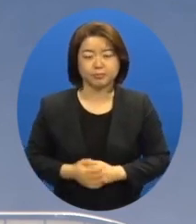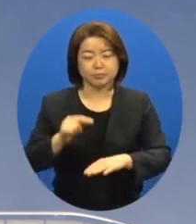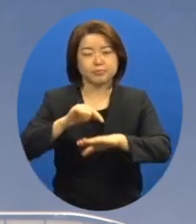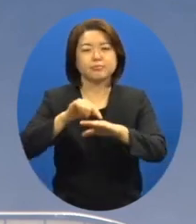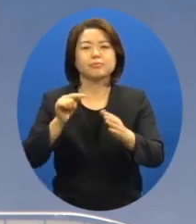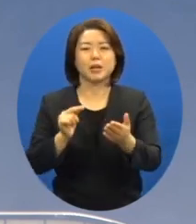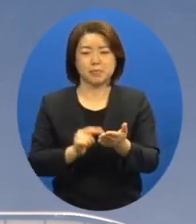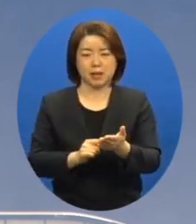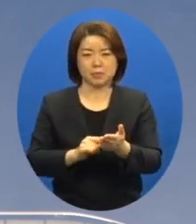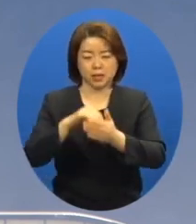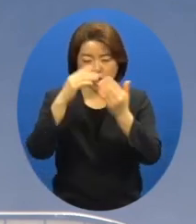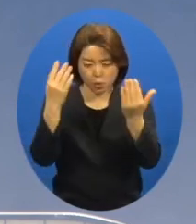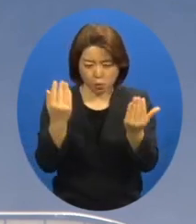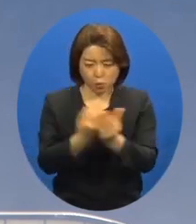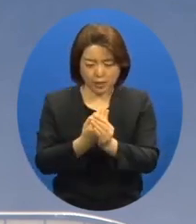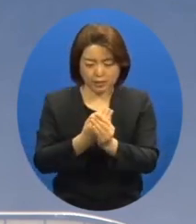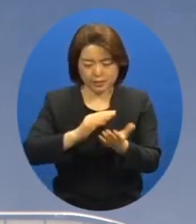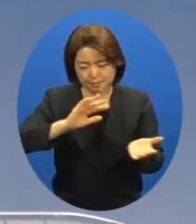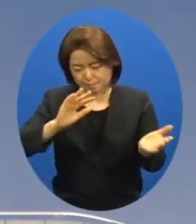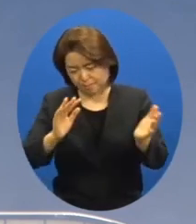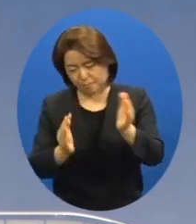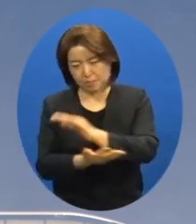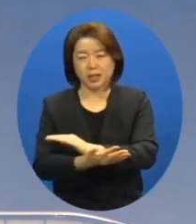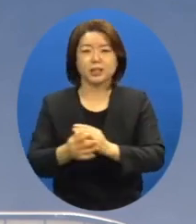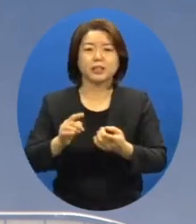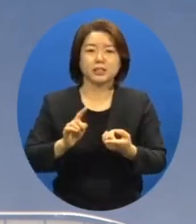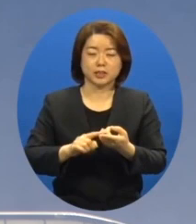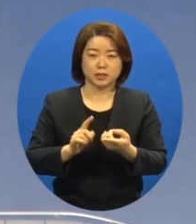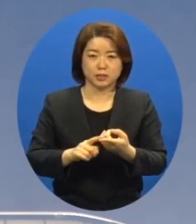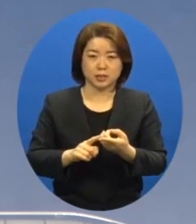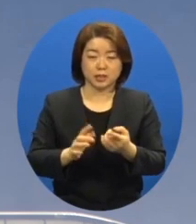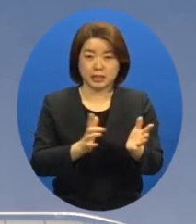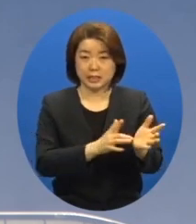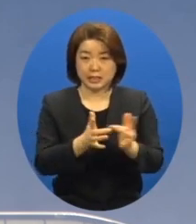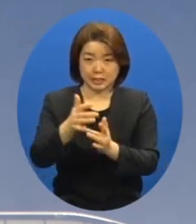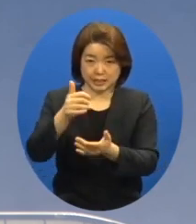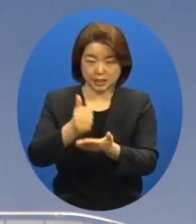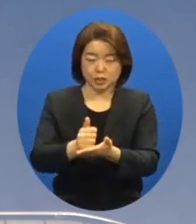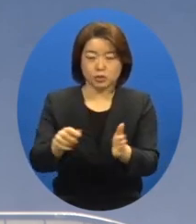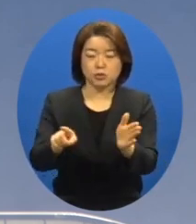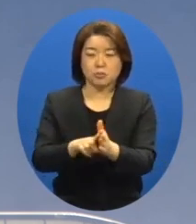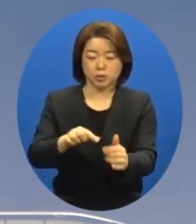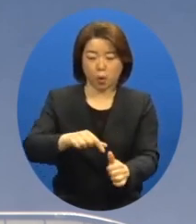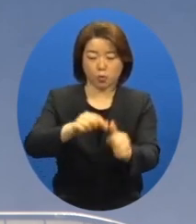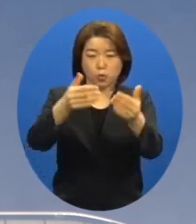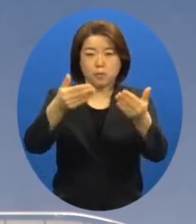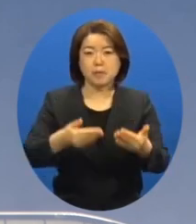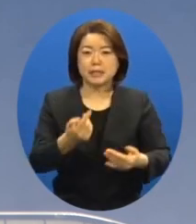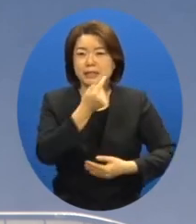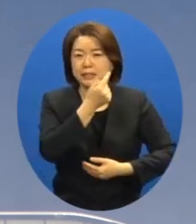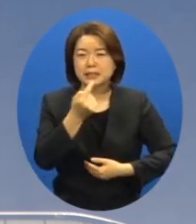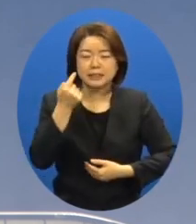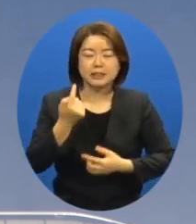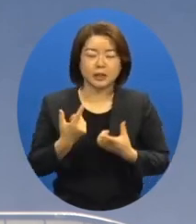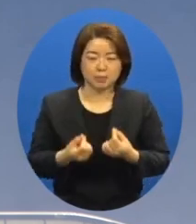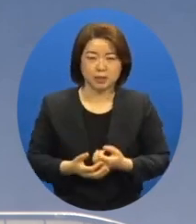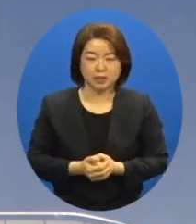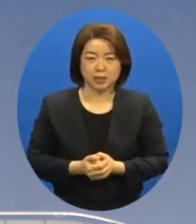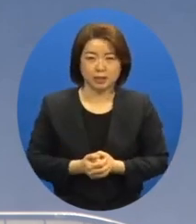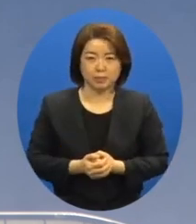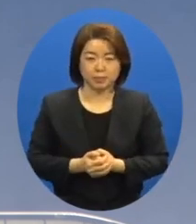마음이 완전히 뒤집어지는 것이 예수를 믿고 구원받은 사람의 증거입니다.